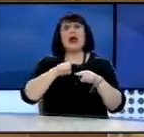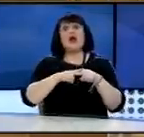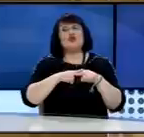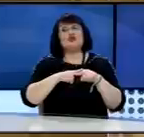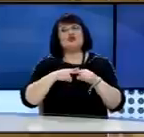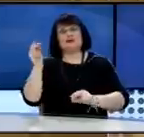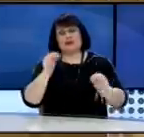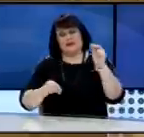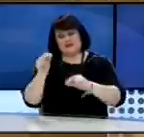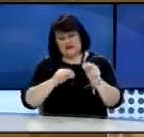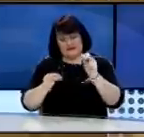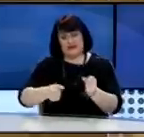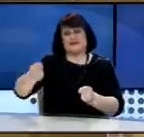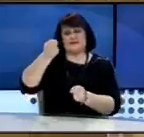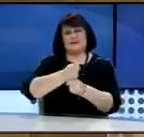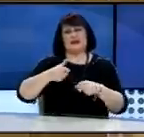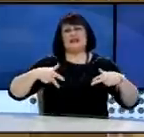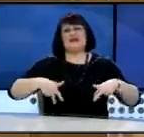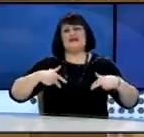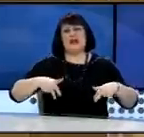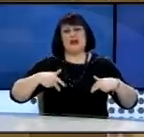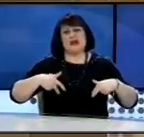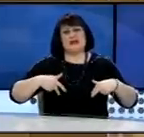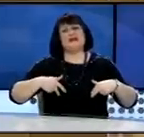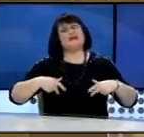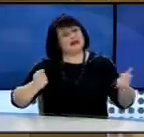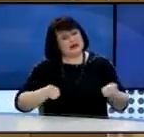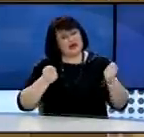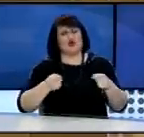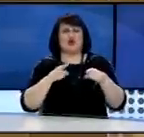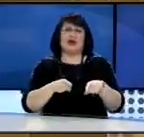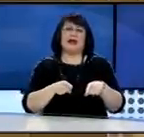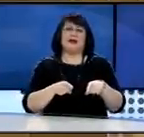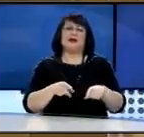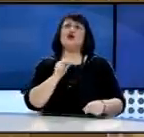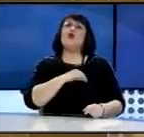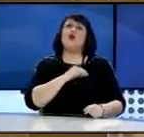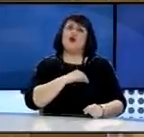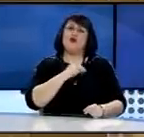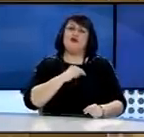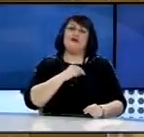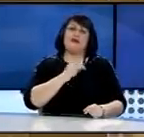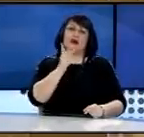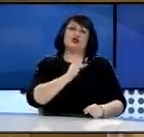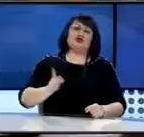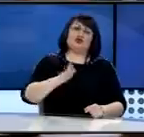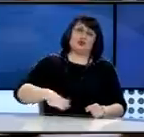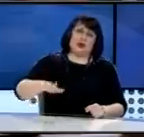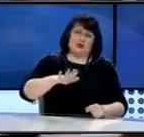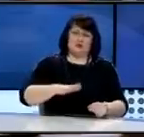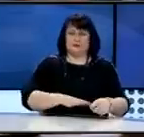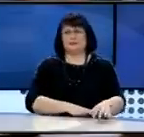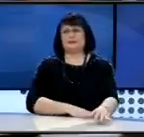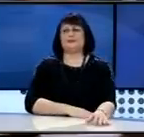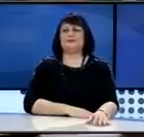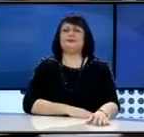λαός σε μια άλλη προοδευτική κυβέρνηση να τις λάβει προς όφελος της κοινωνικής πλειοψηφίας.